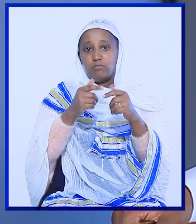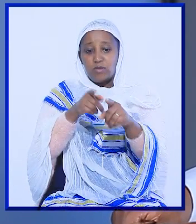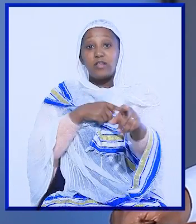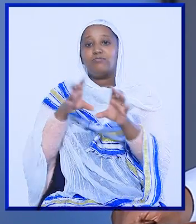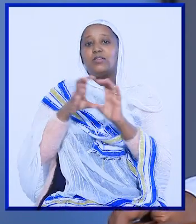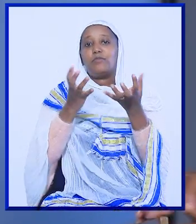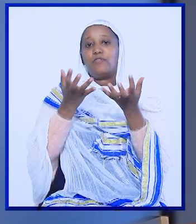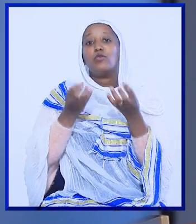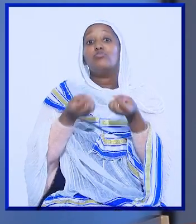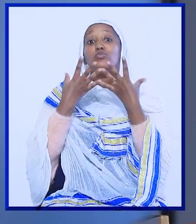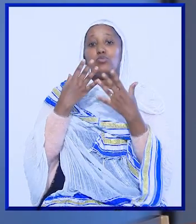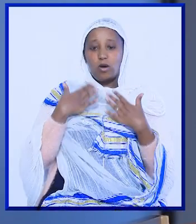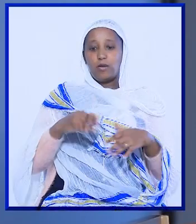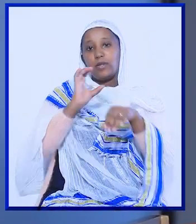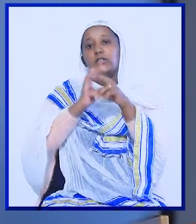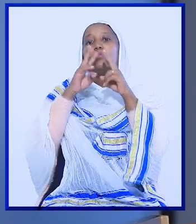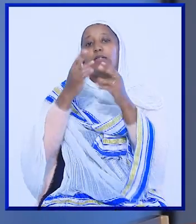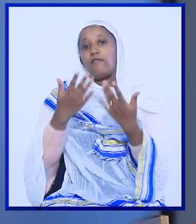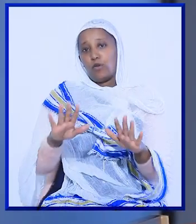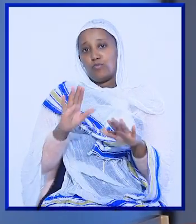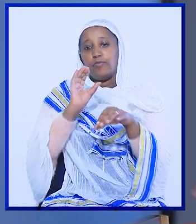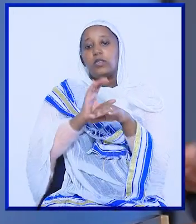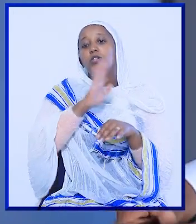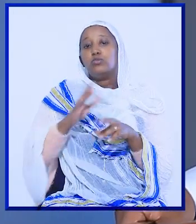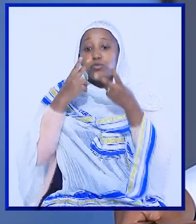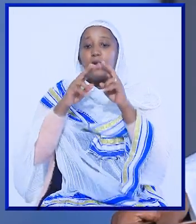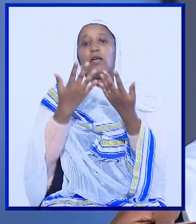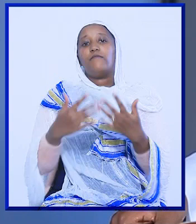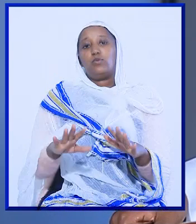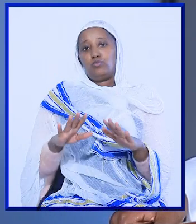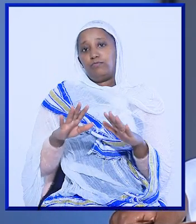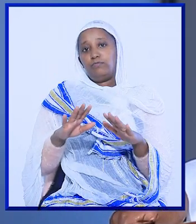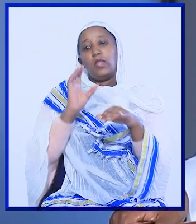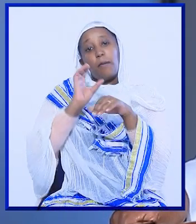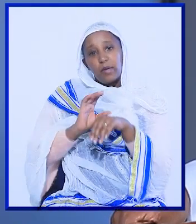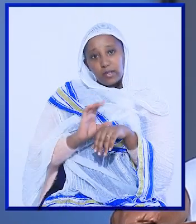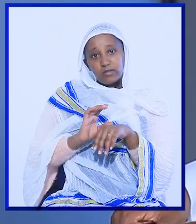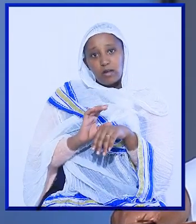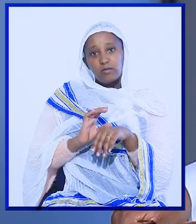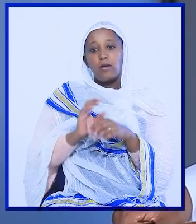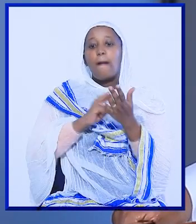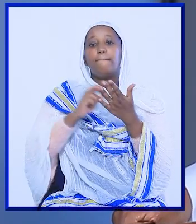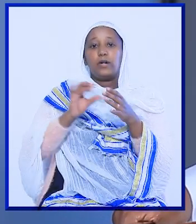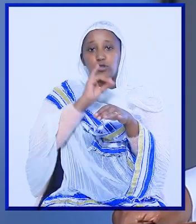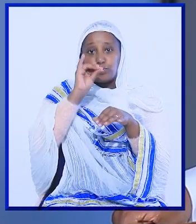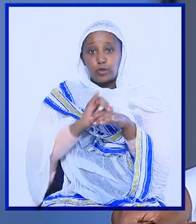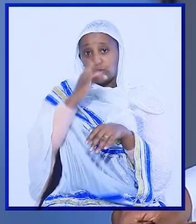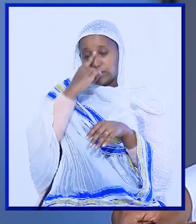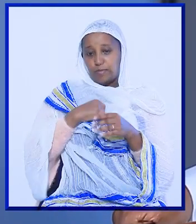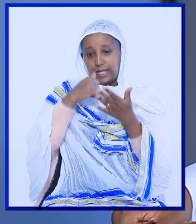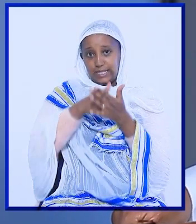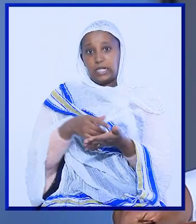ህይወታቸውን ፖለቲካቸውን ማርዘም የሚፈልጉ ብዙ አካላት ቤተ ክርስቲያንን ማየት አይፈልጉም። የቤተ ክርስቲያንን ልጆች ማየት አይፈልጉም። ቤተ